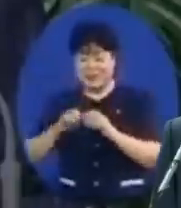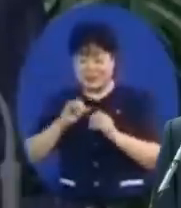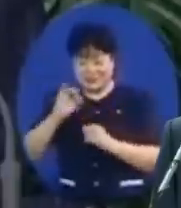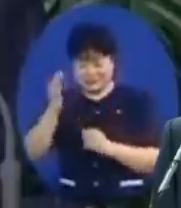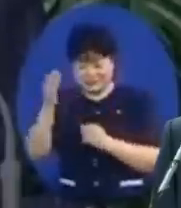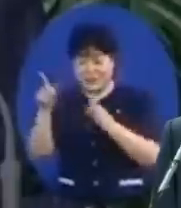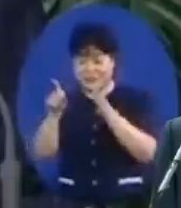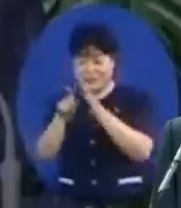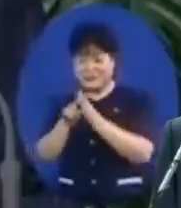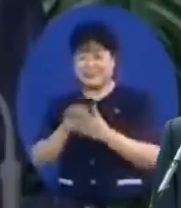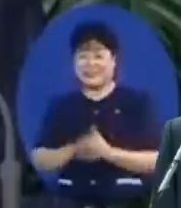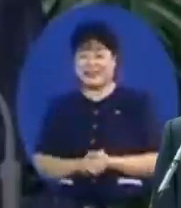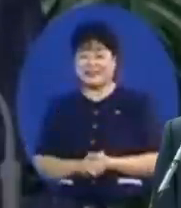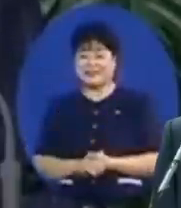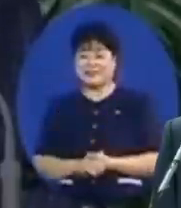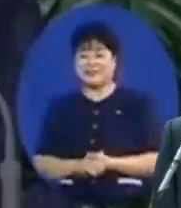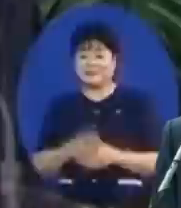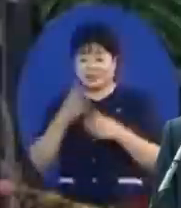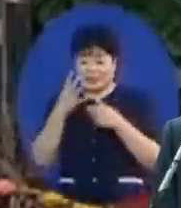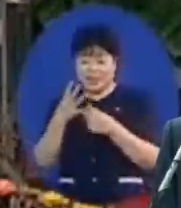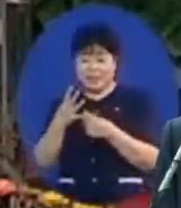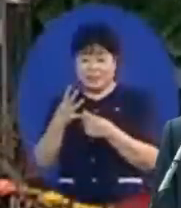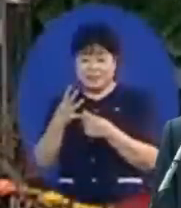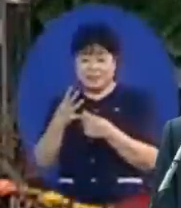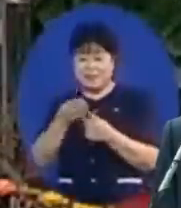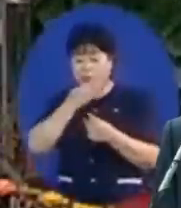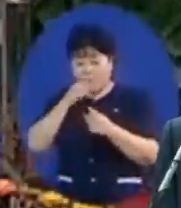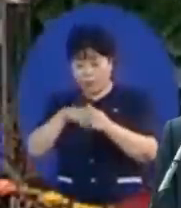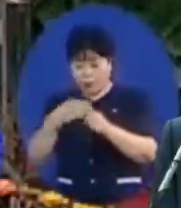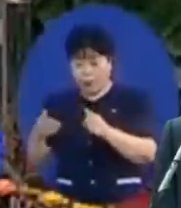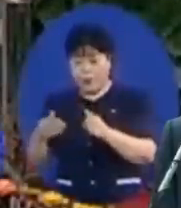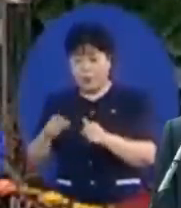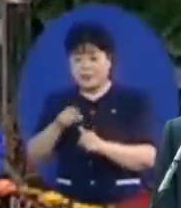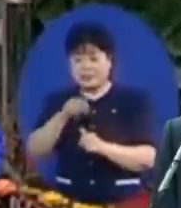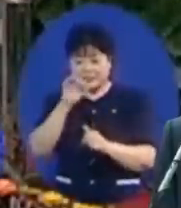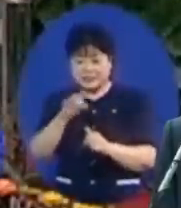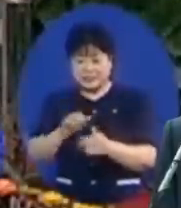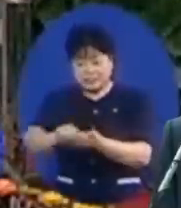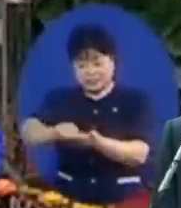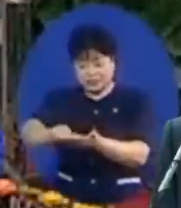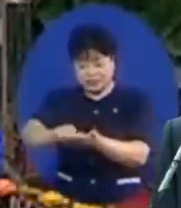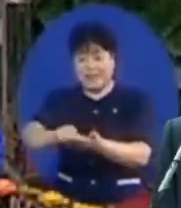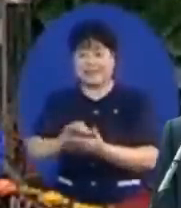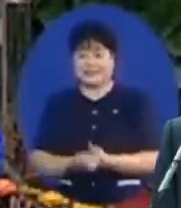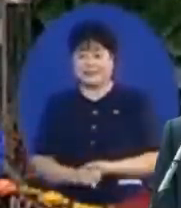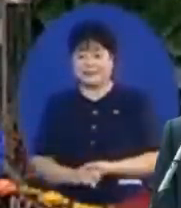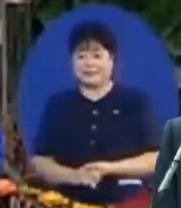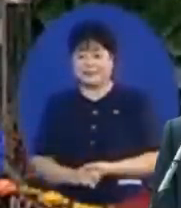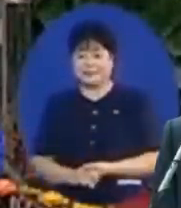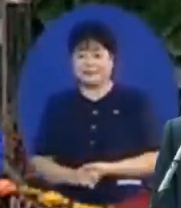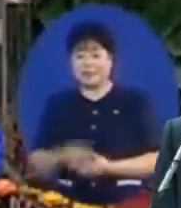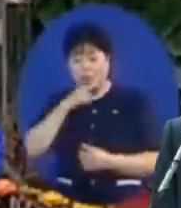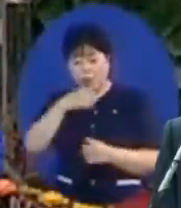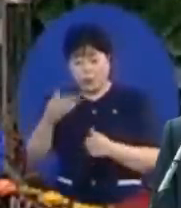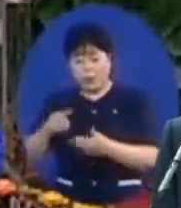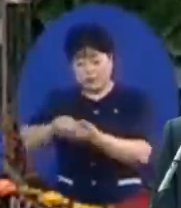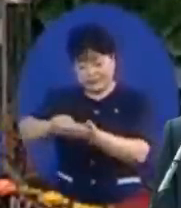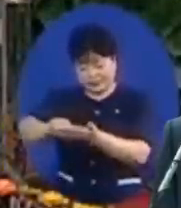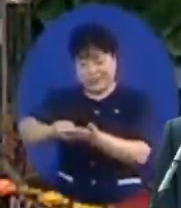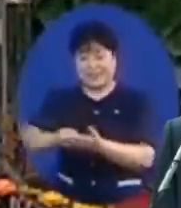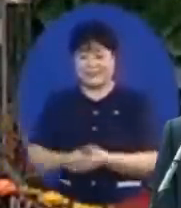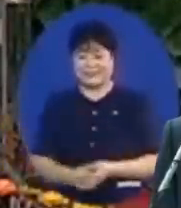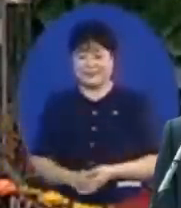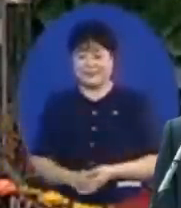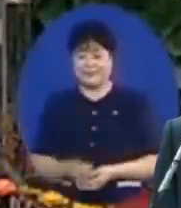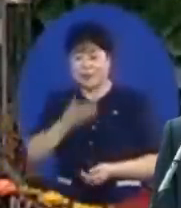된 것입니다. 네 번째로 보혈과 지옥에 대해서 말하겠습니다. 보혈은 우리의 지옥인 것입니다.